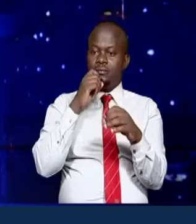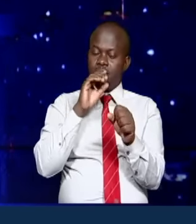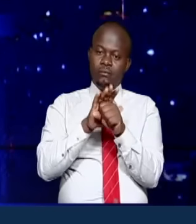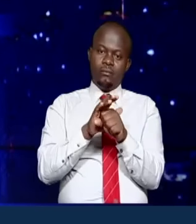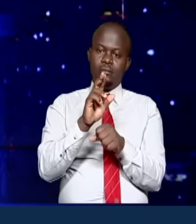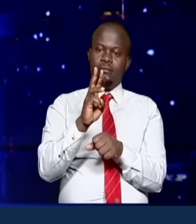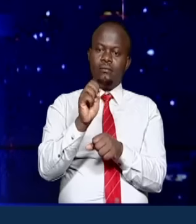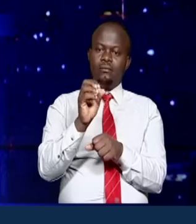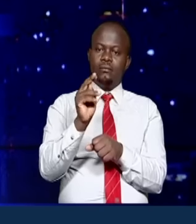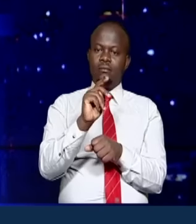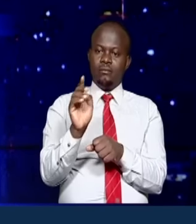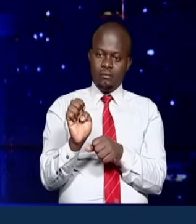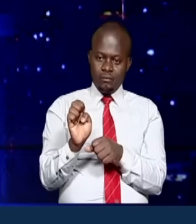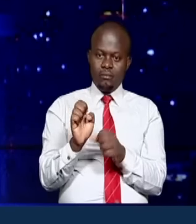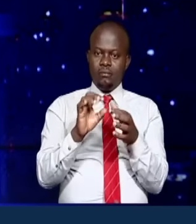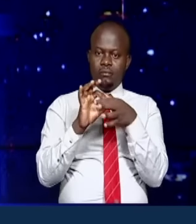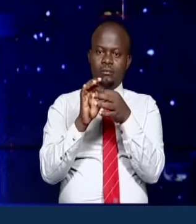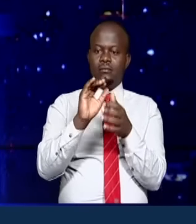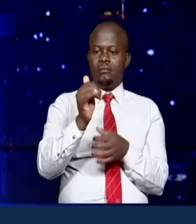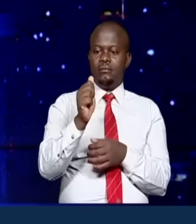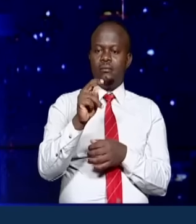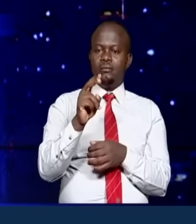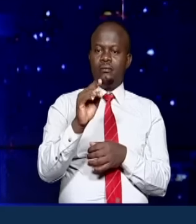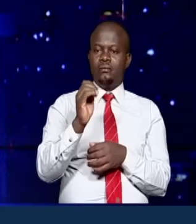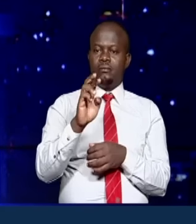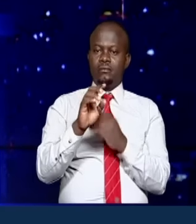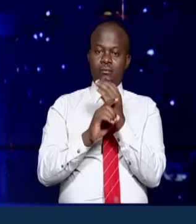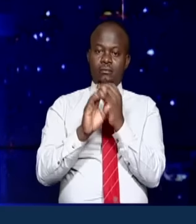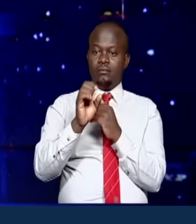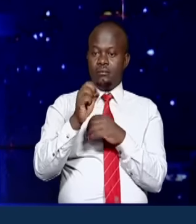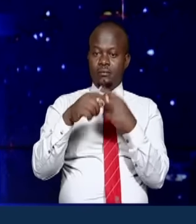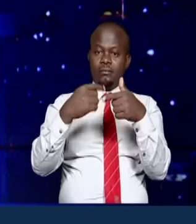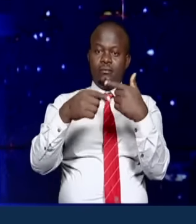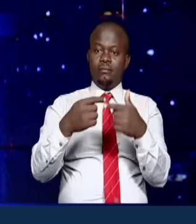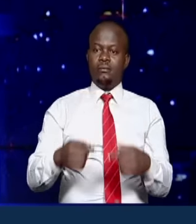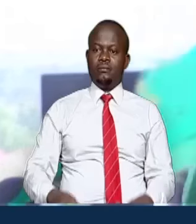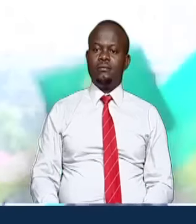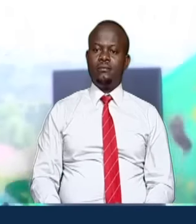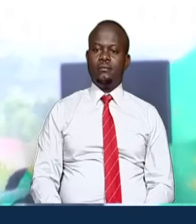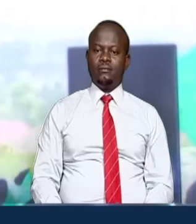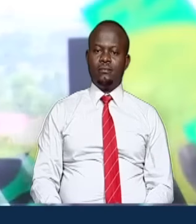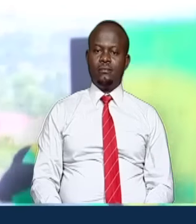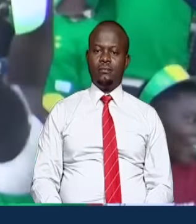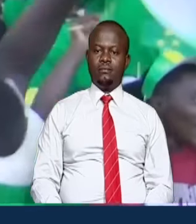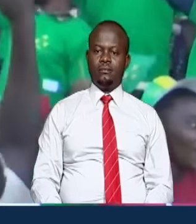Uwitonze Providence Radio afatanyije na Janvier bari mu karere ka Bugesera barakomeza n'inkuru.